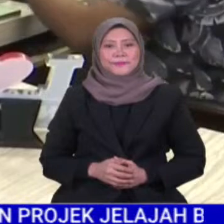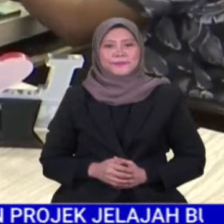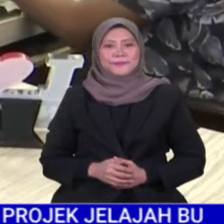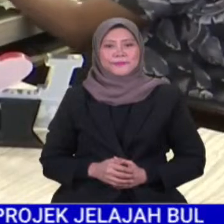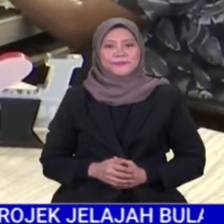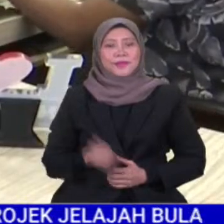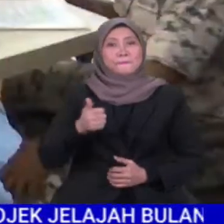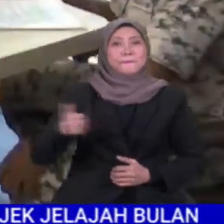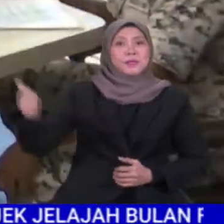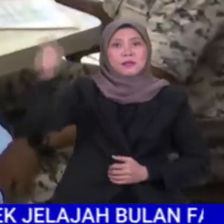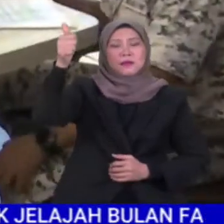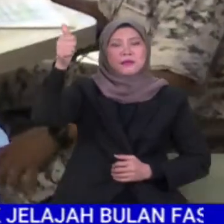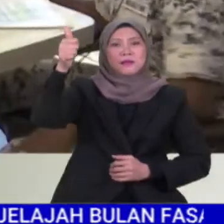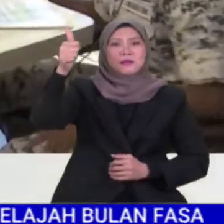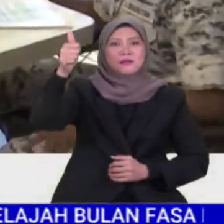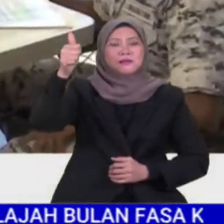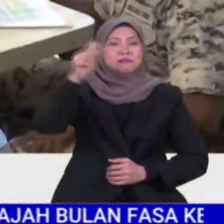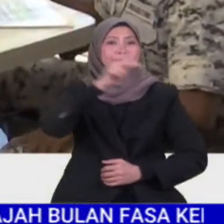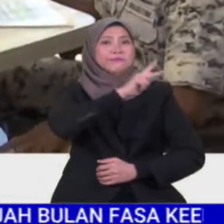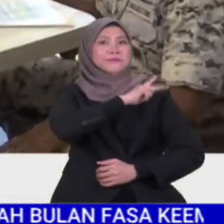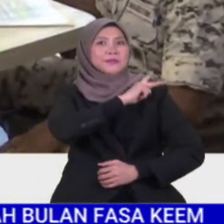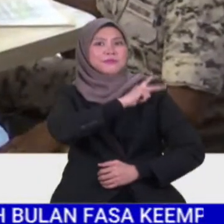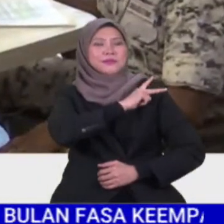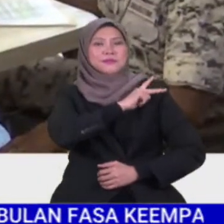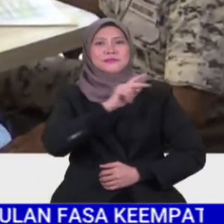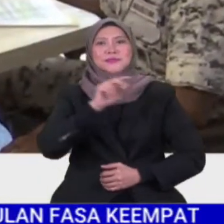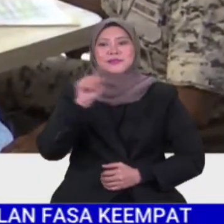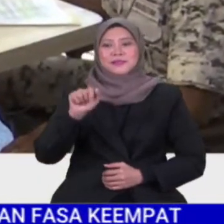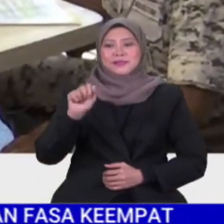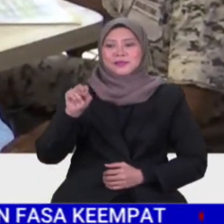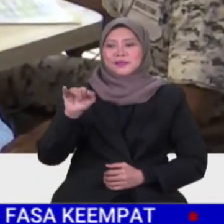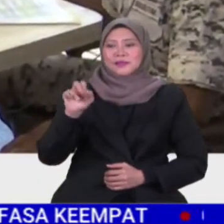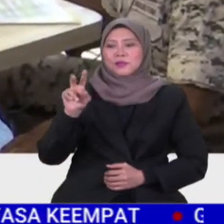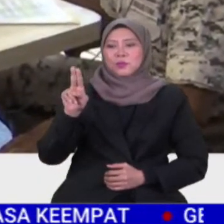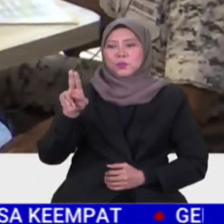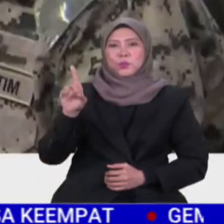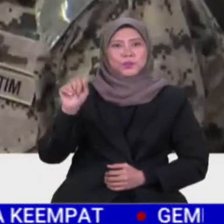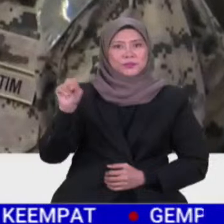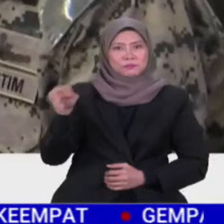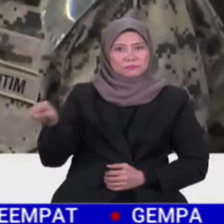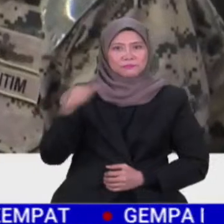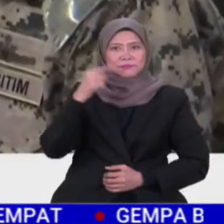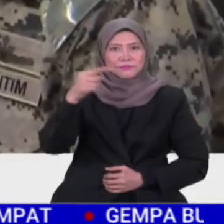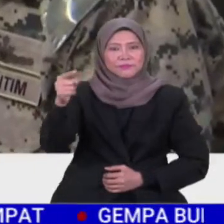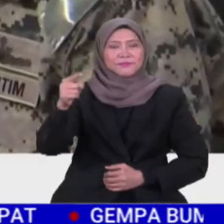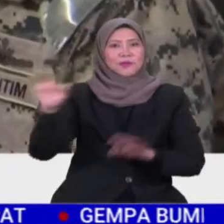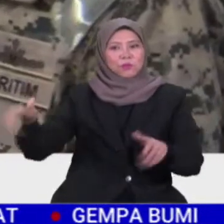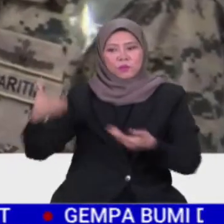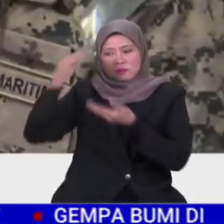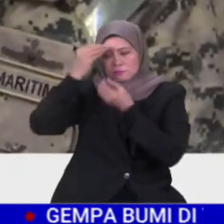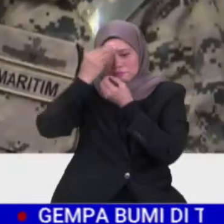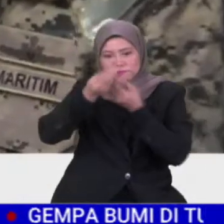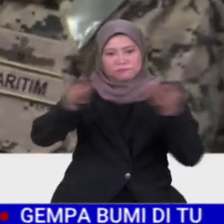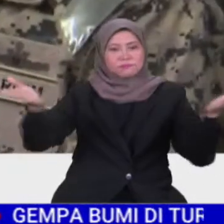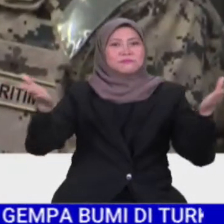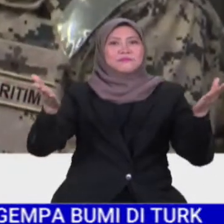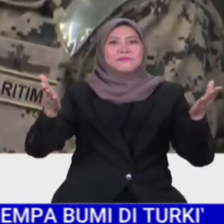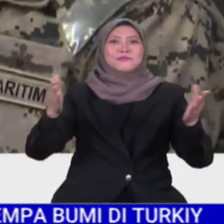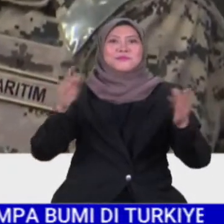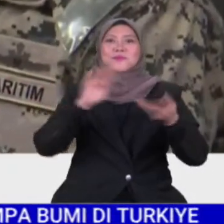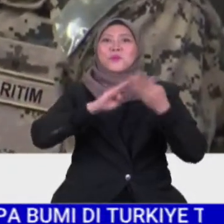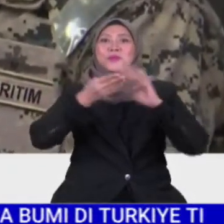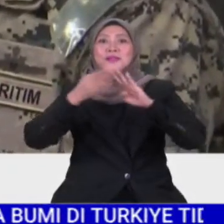Pengarah Zon Maritim Sandakan, Kapten Maritim Zainuddin Muhammad Zuki berkata, sambutan antara lain menyampaikan mesej kepada komuniti